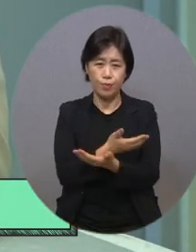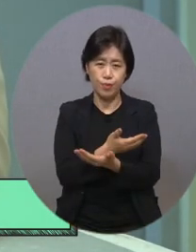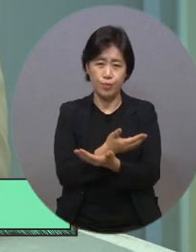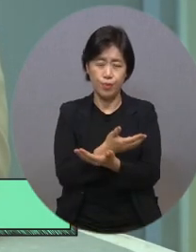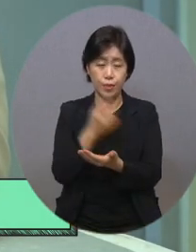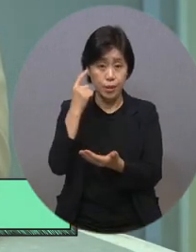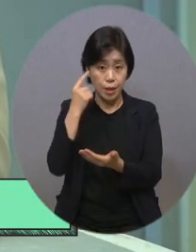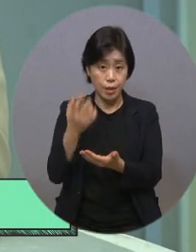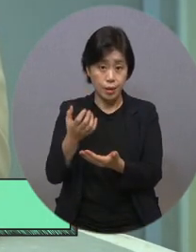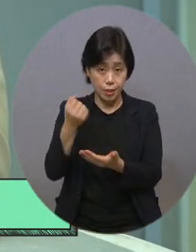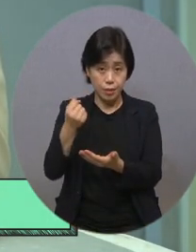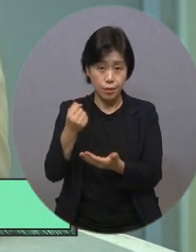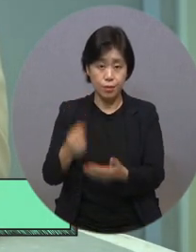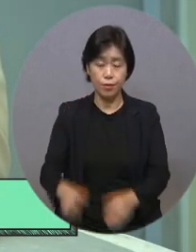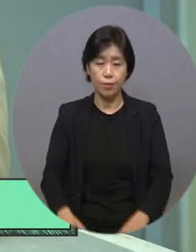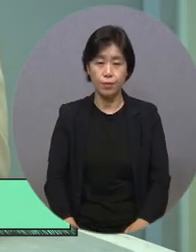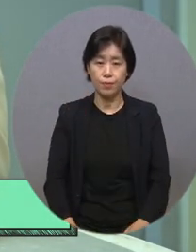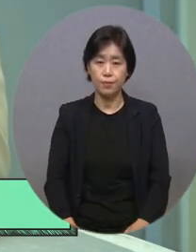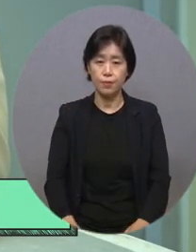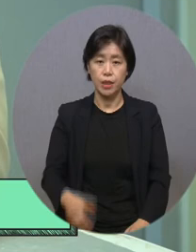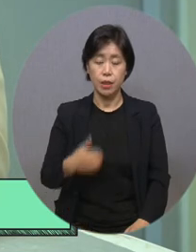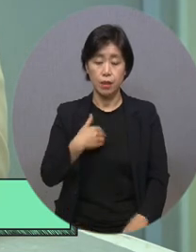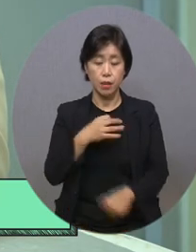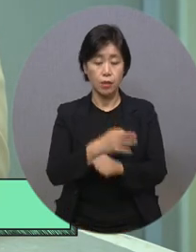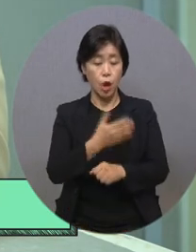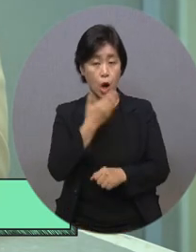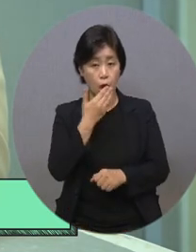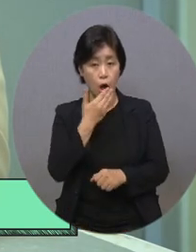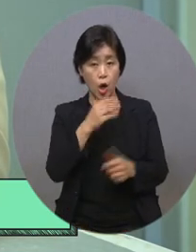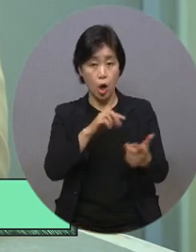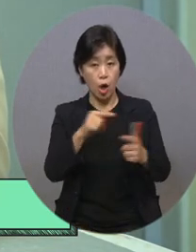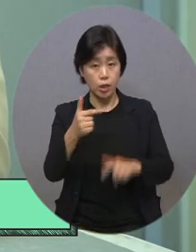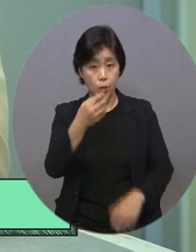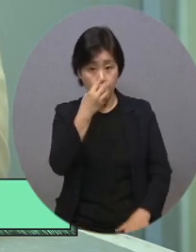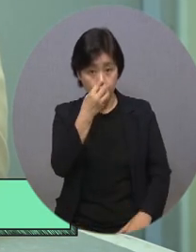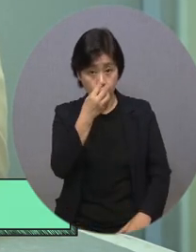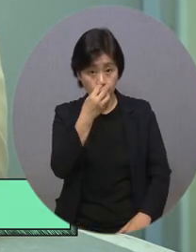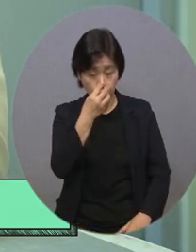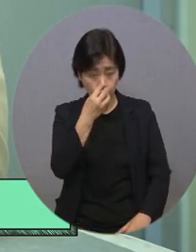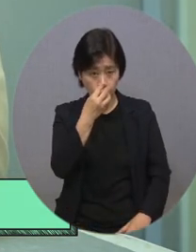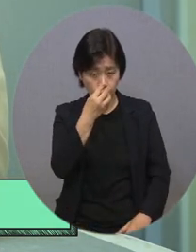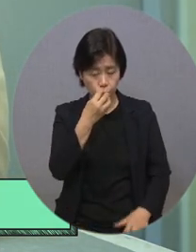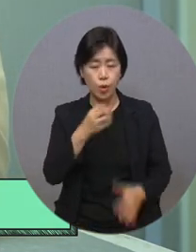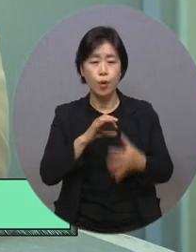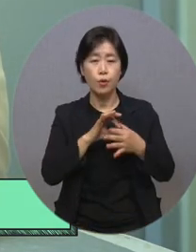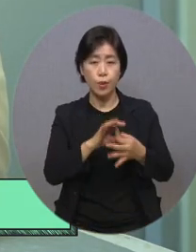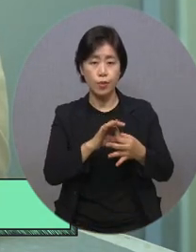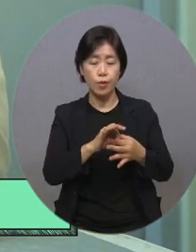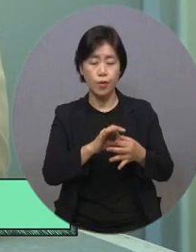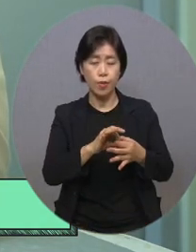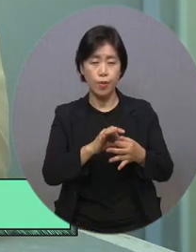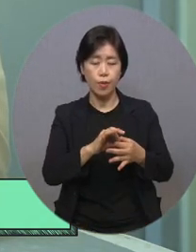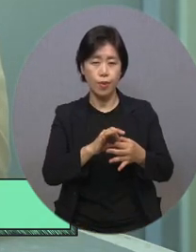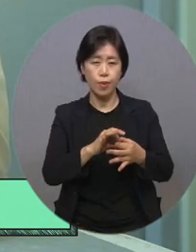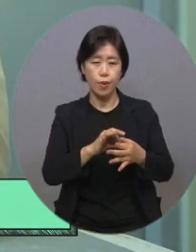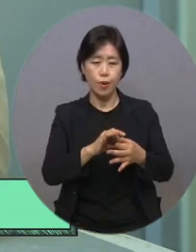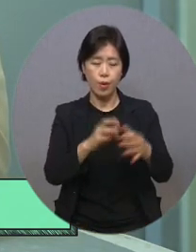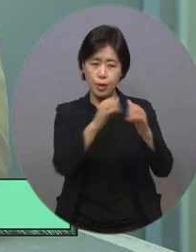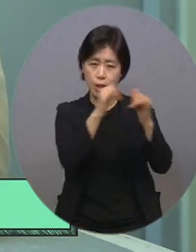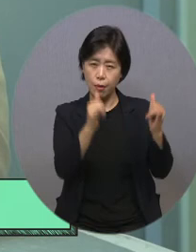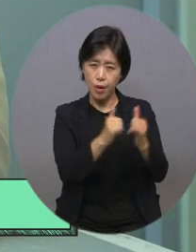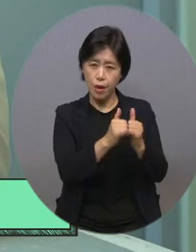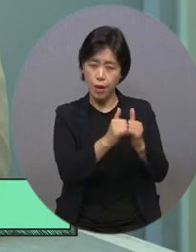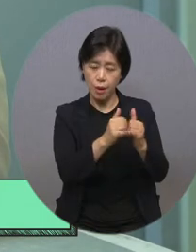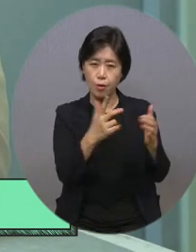좀 손쉽게 내가 사 먹는 그런 물품들을 통해서 뭔가 사회 환원을 할 수 있다 이런 취지로 좀 많이 접근을 하고